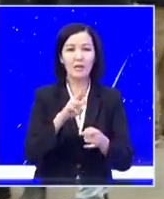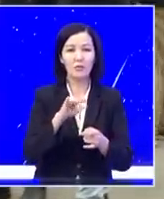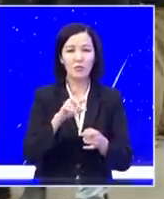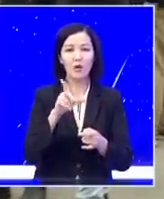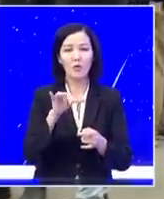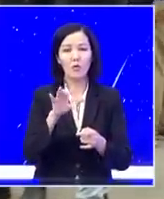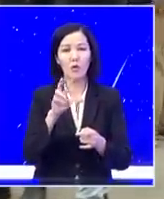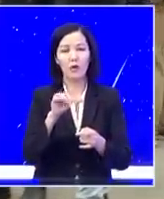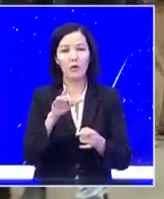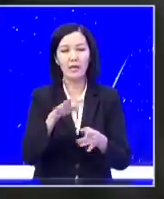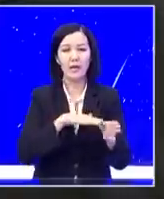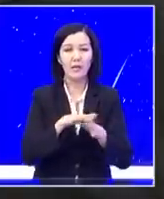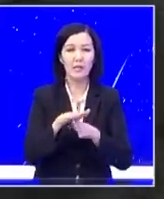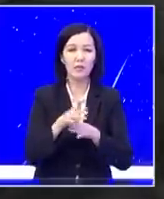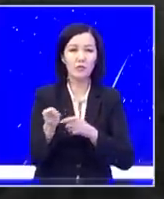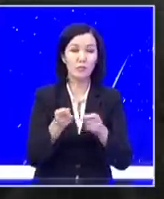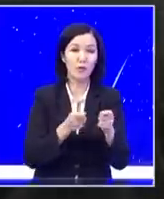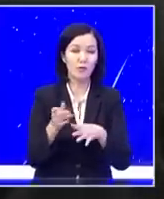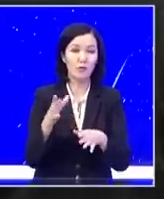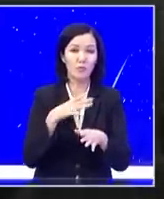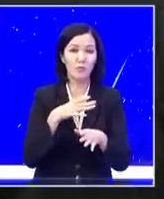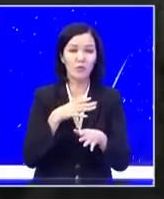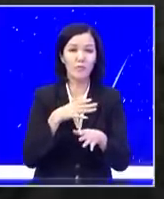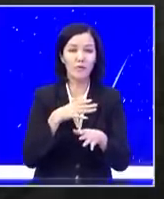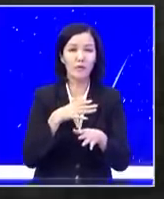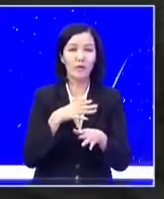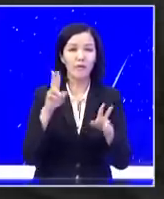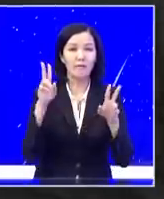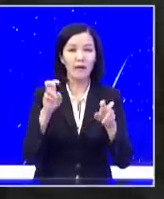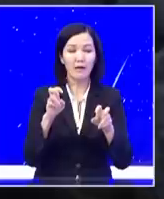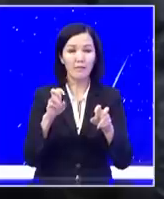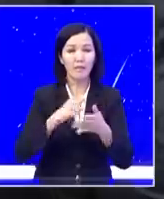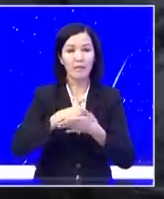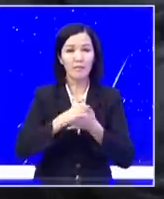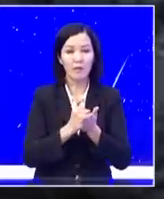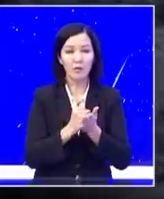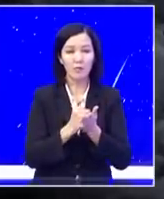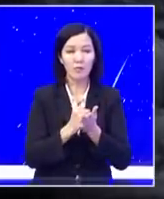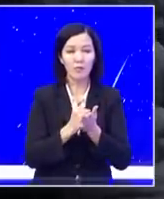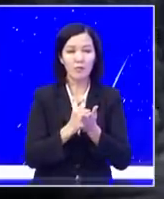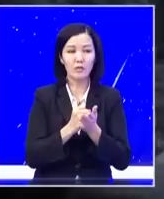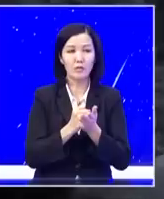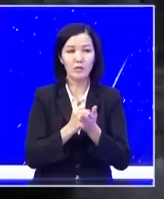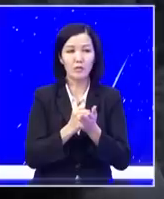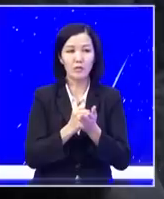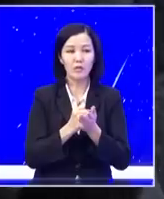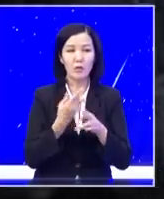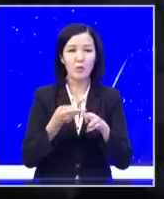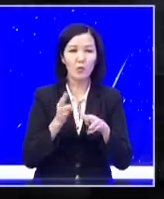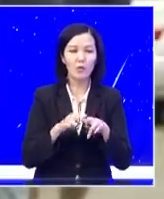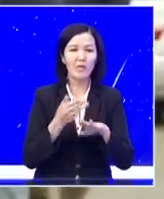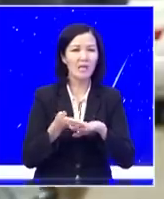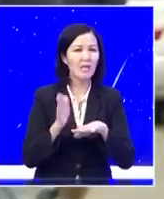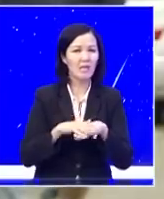бағдарламасының атқарушы продюсері болдым. Тікелей тақырыптарды бекітуші маман болғаннан кейін өте қиын сәттер